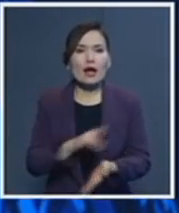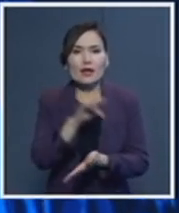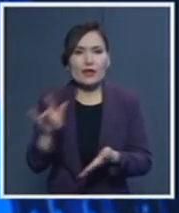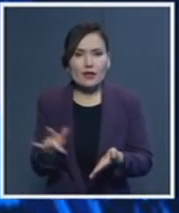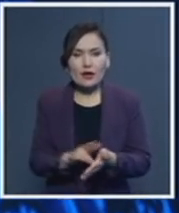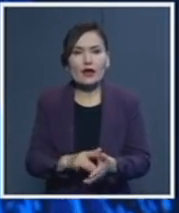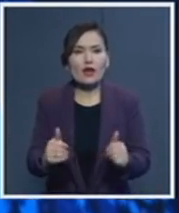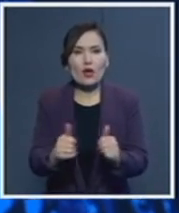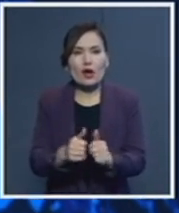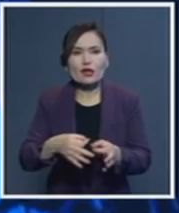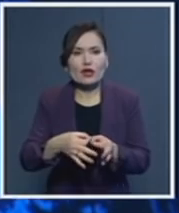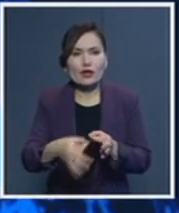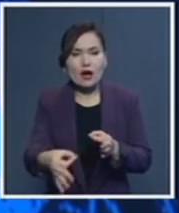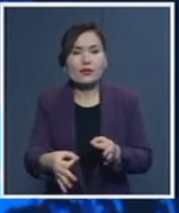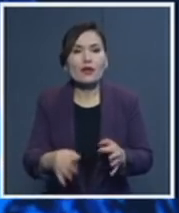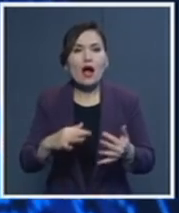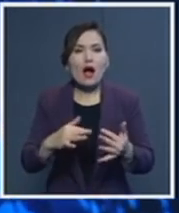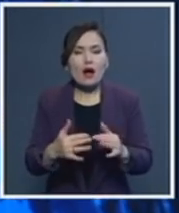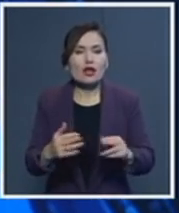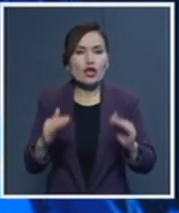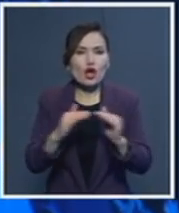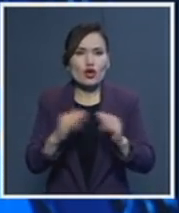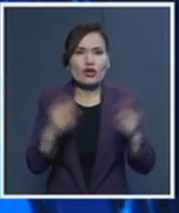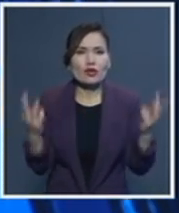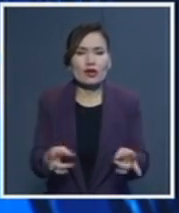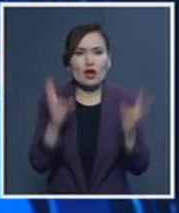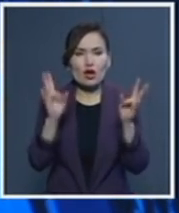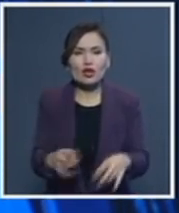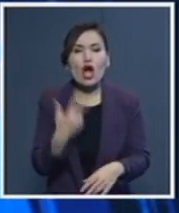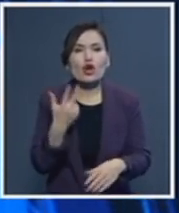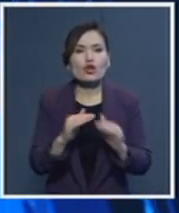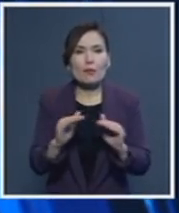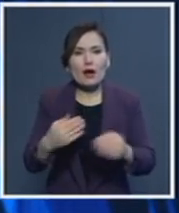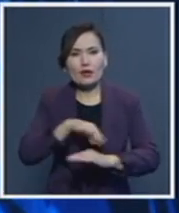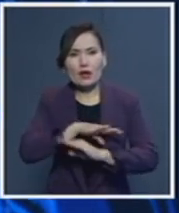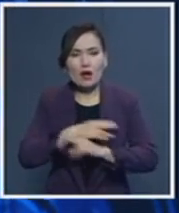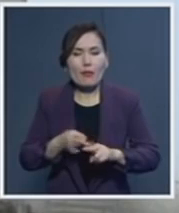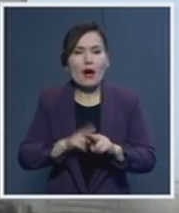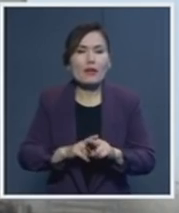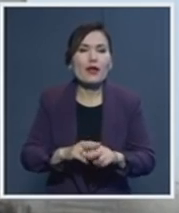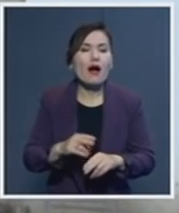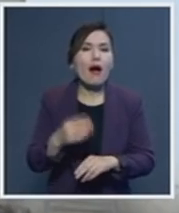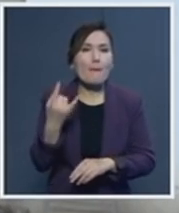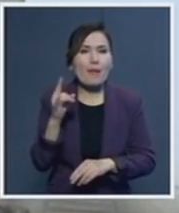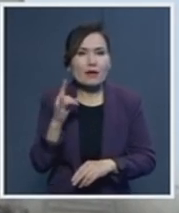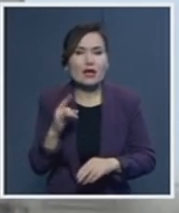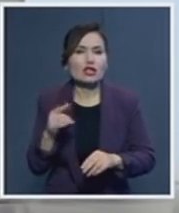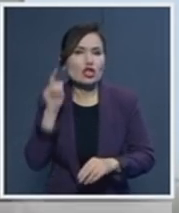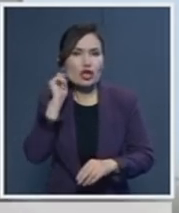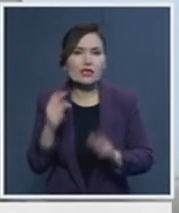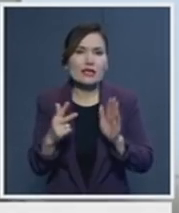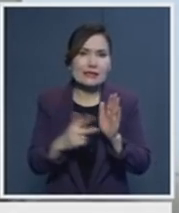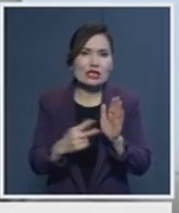Қызылорда қаласының іргесіндегі Наурыз саяжайында тұрғын үй өртеніп, үш бала қайтыс болды. Дәрігерлердің айтуынша балалардың жасы 8-де, 7-де және